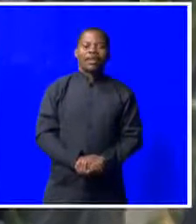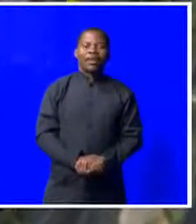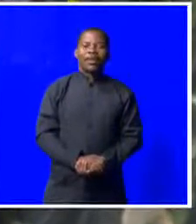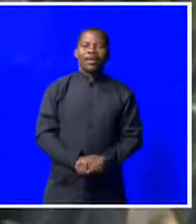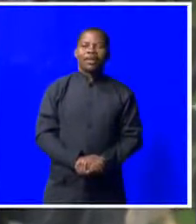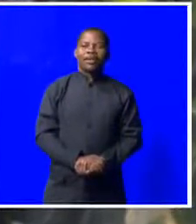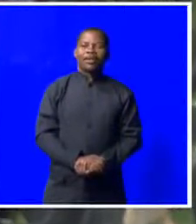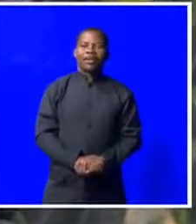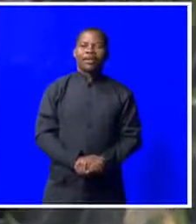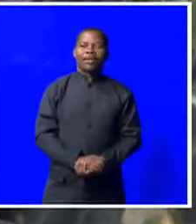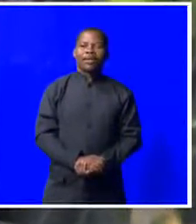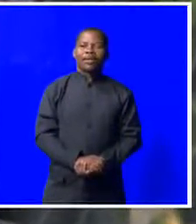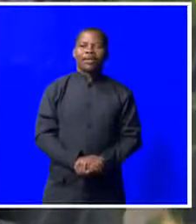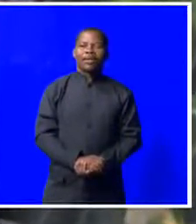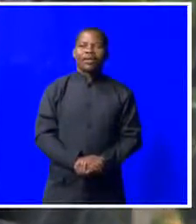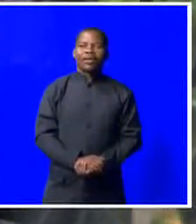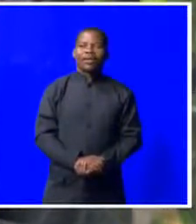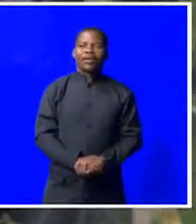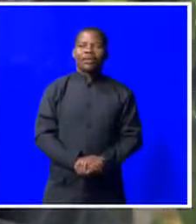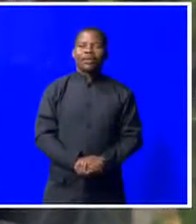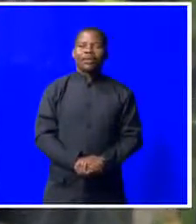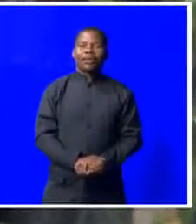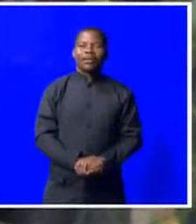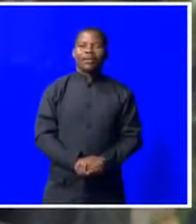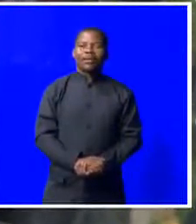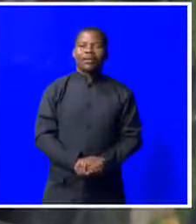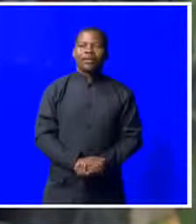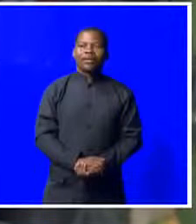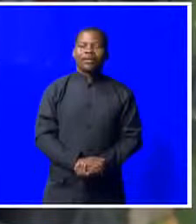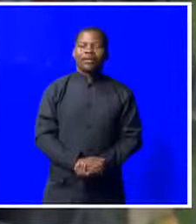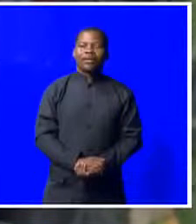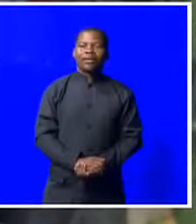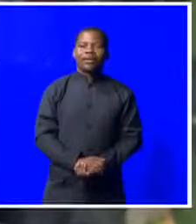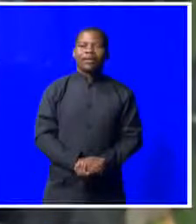sive kuyadzingeka ukuthi sibe patriotic